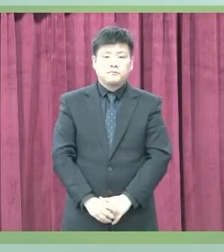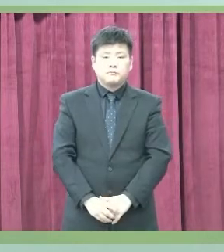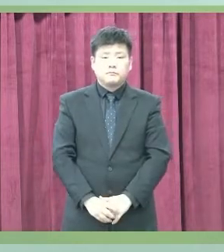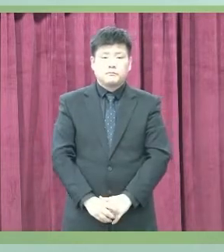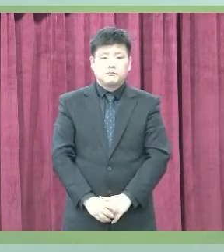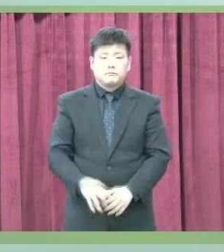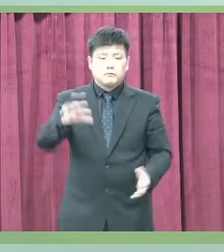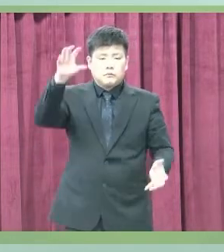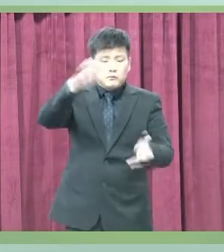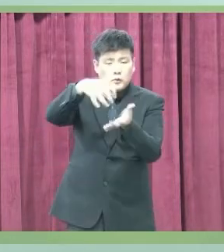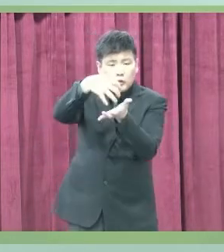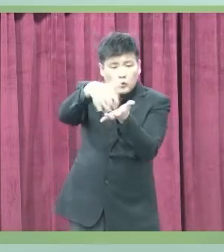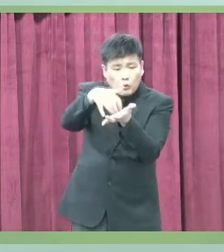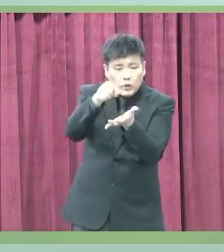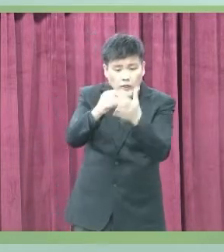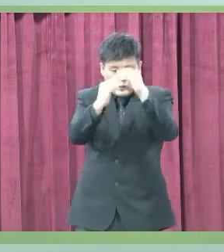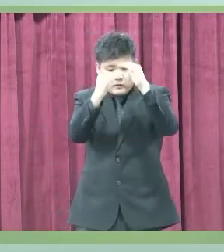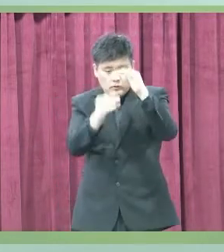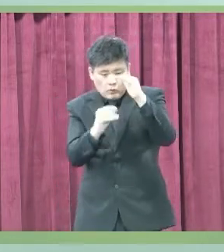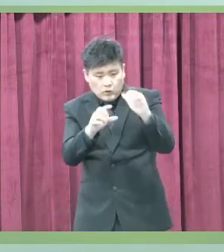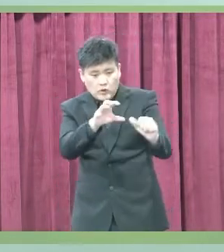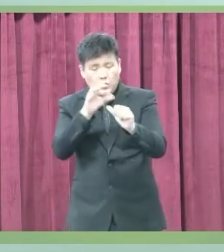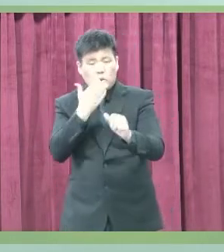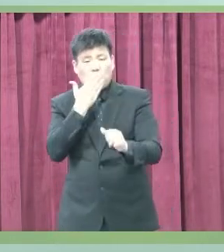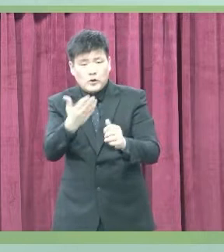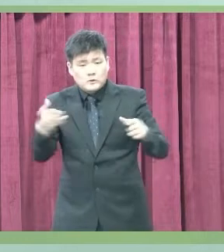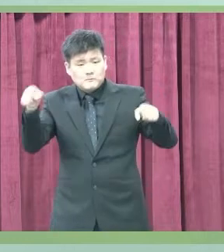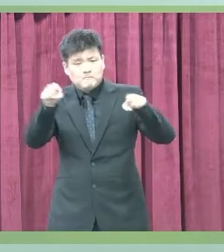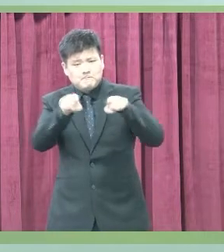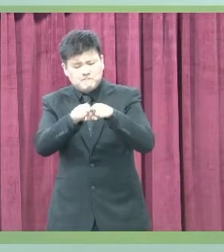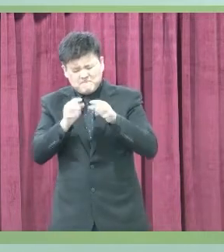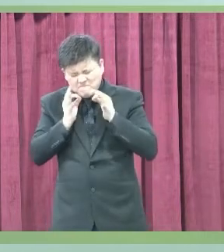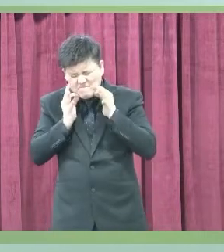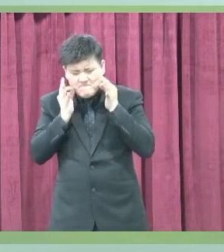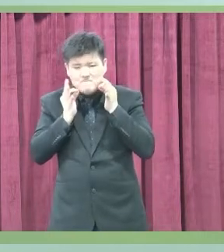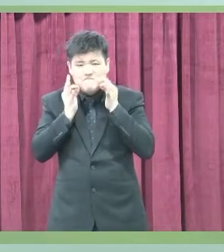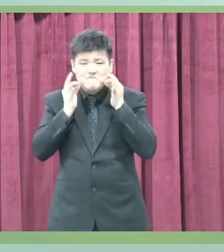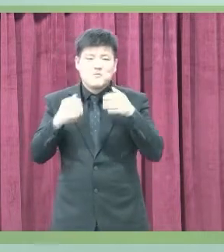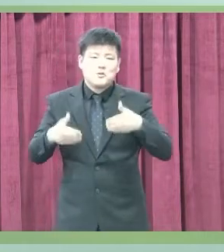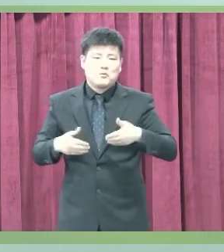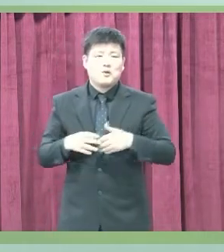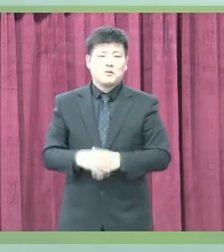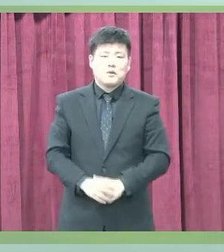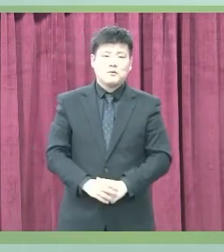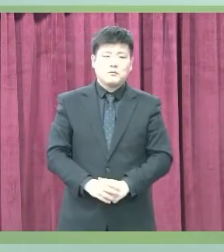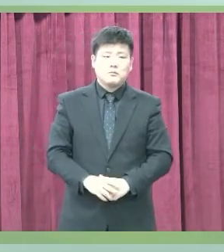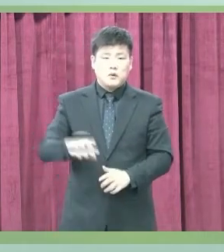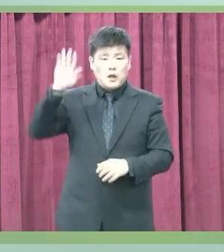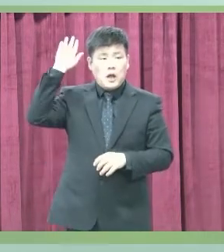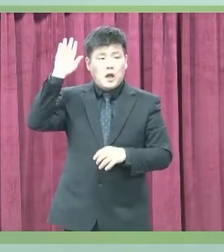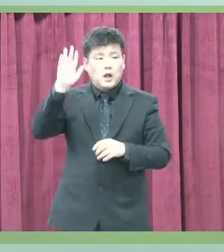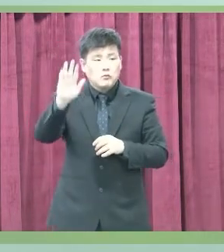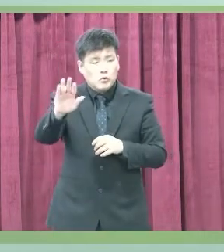이런 통계 산출 내용이 이런 데 활용이 될 수 있도록 같이 노력을 하도록 하겠습니다. 그래서 앞으로